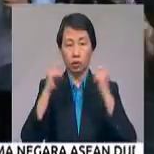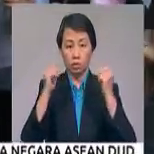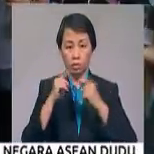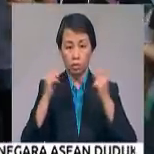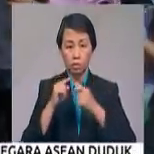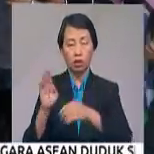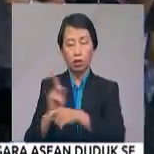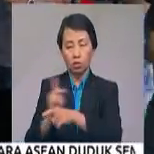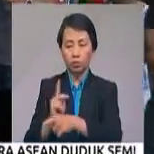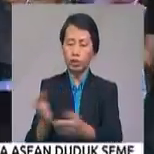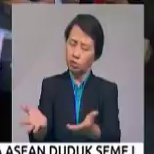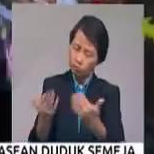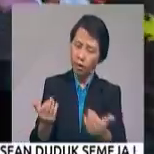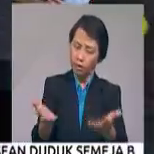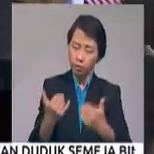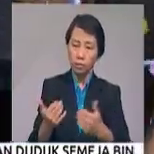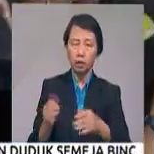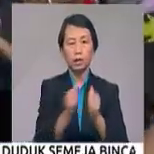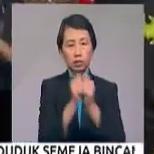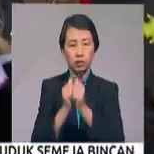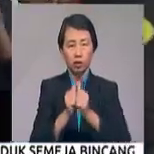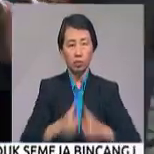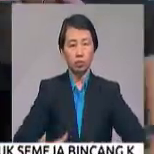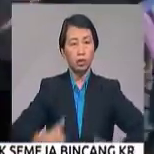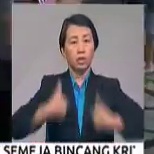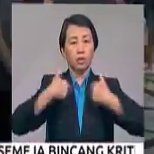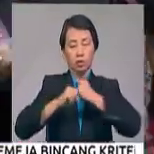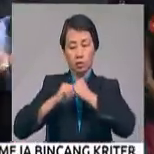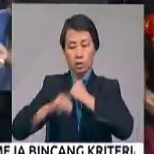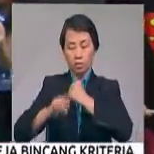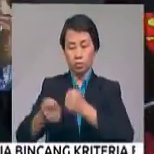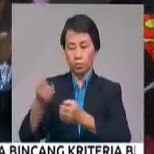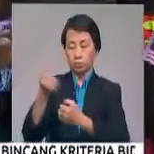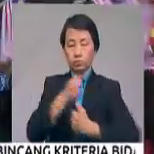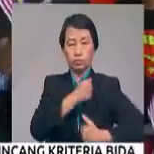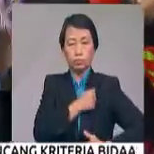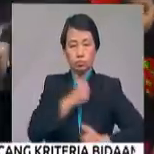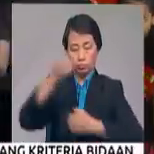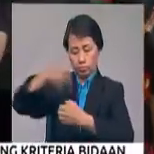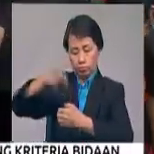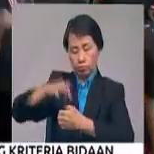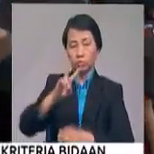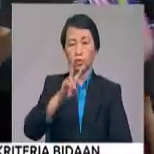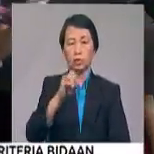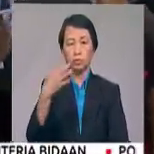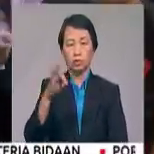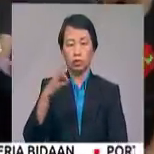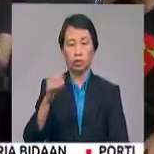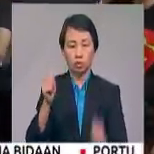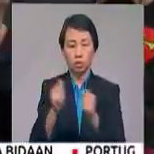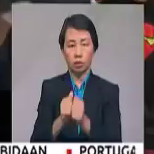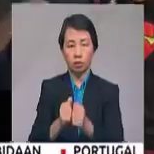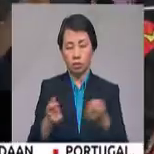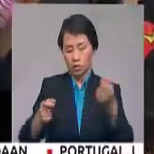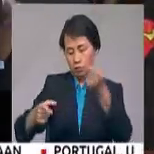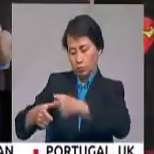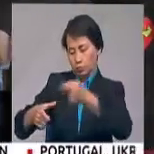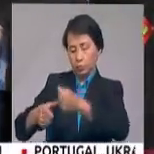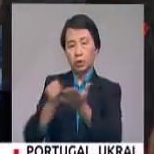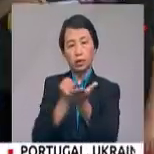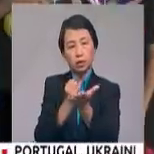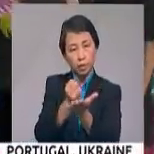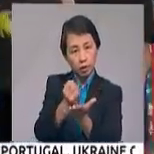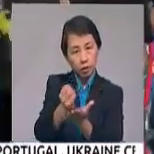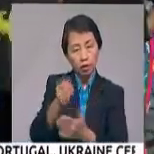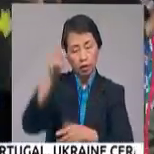korporat, marilah kita sama-sama menghidupkan kempen Tabung Pahlawan 2019 ini dengan memberikan sumbangan ikhlas